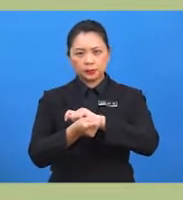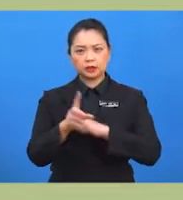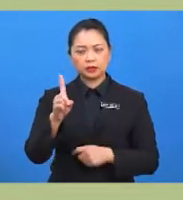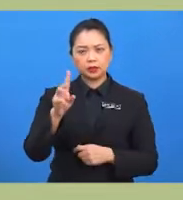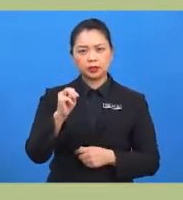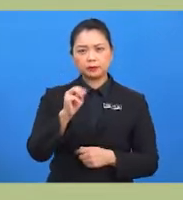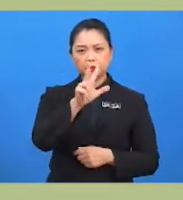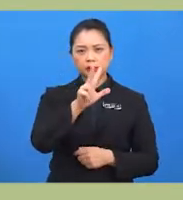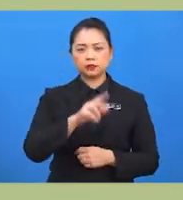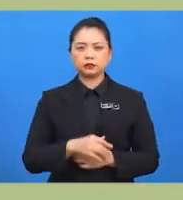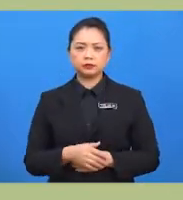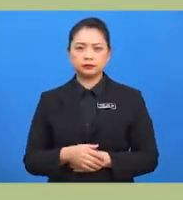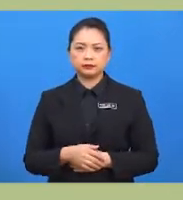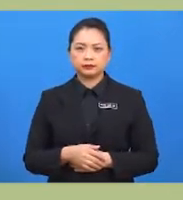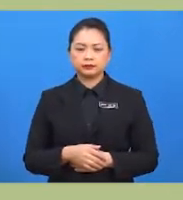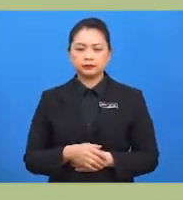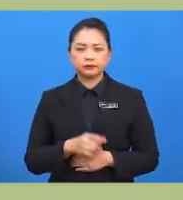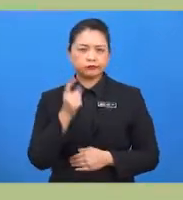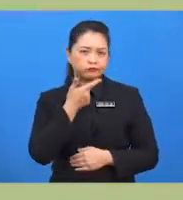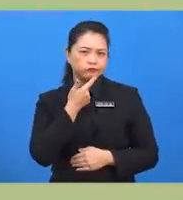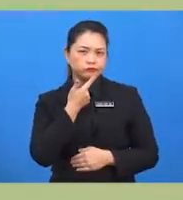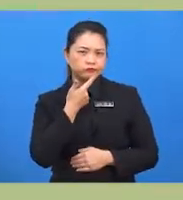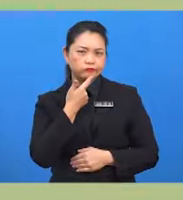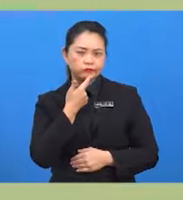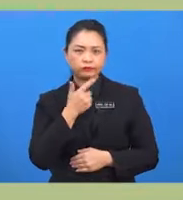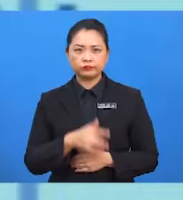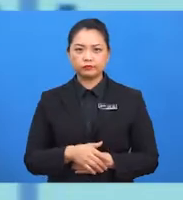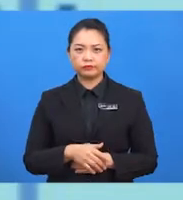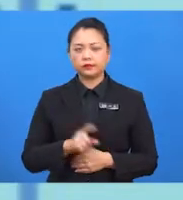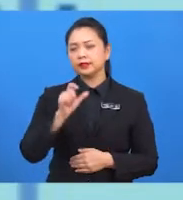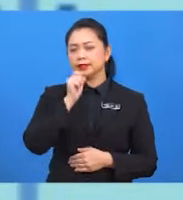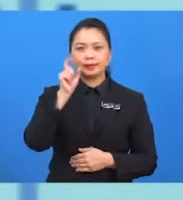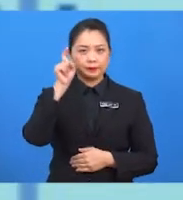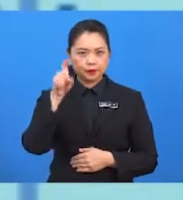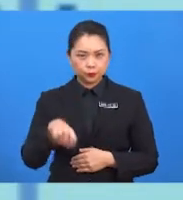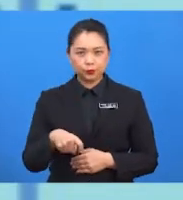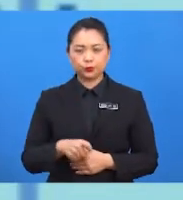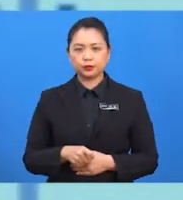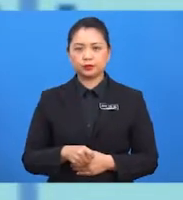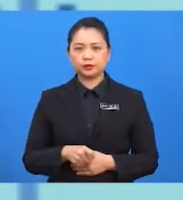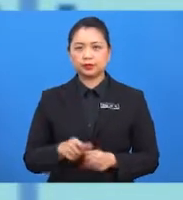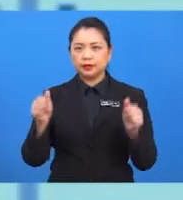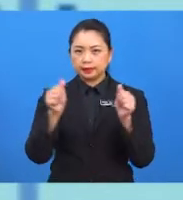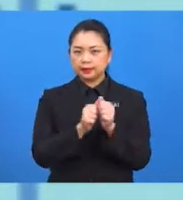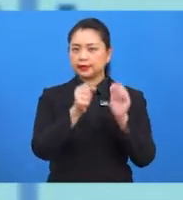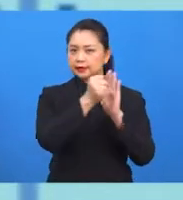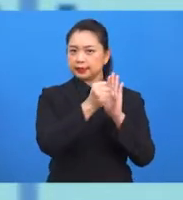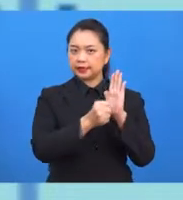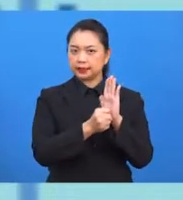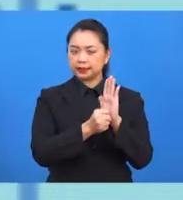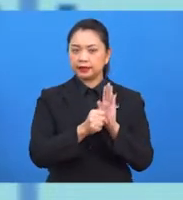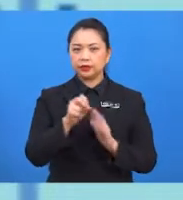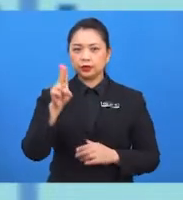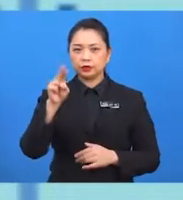kepada destini terpadu Hai jawabannya tak perlu dengan syarat